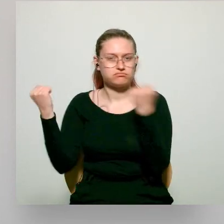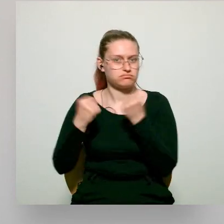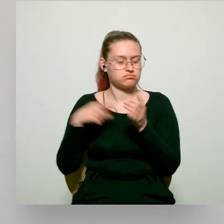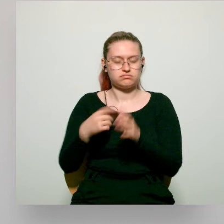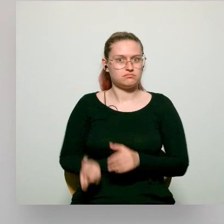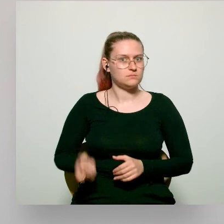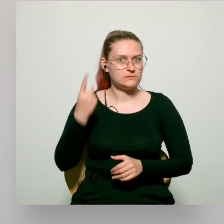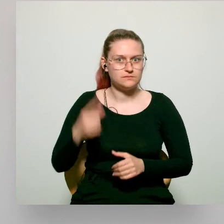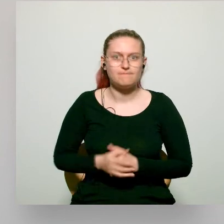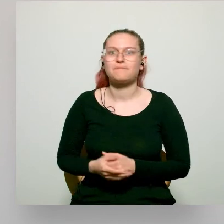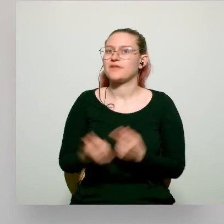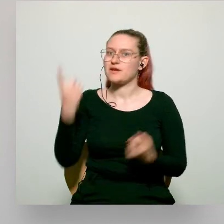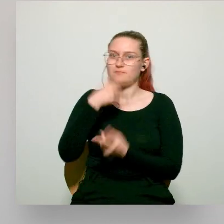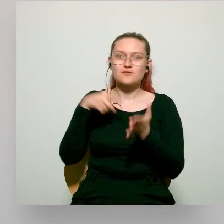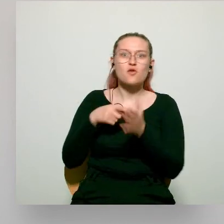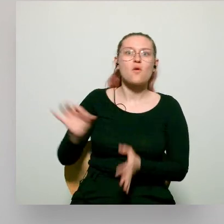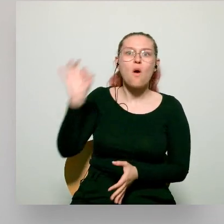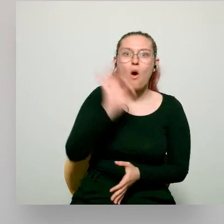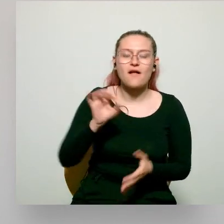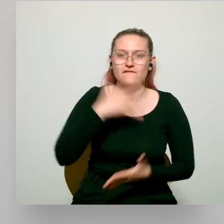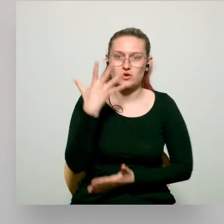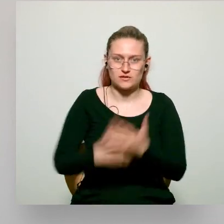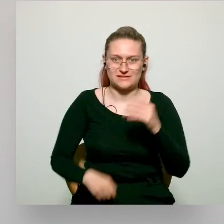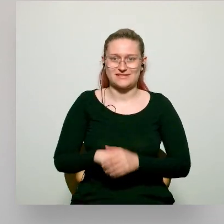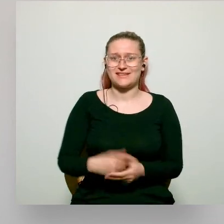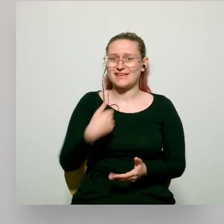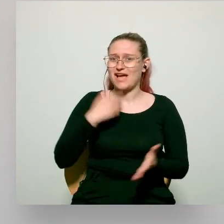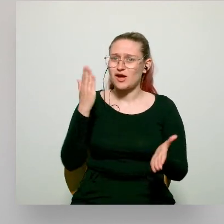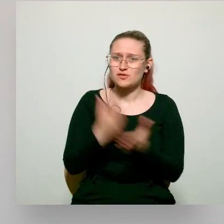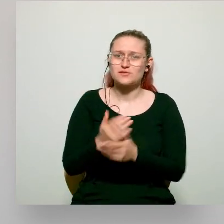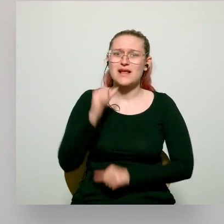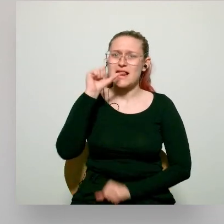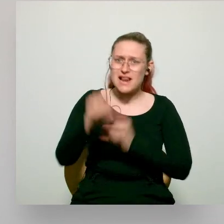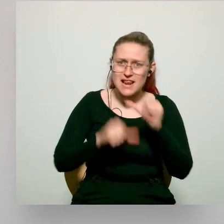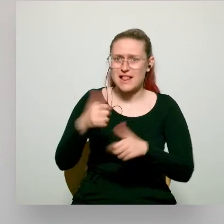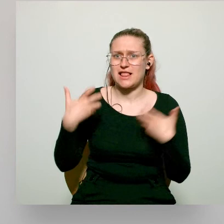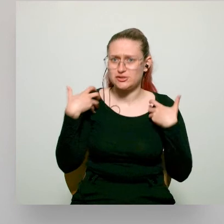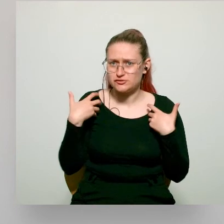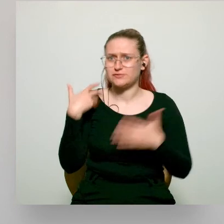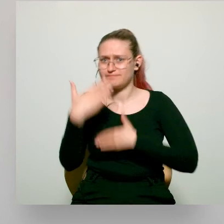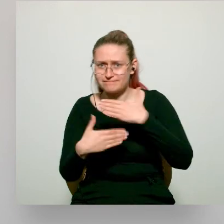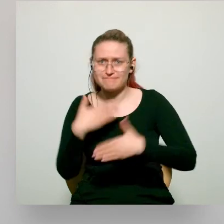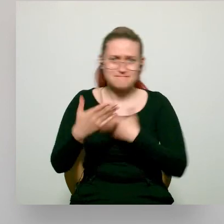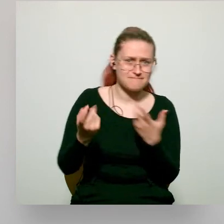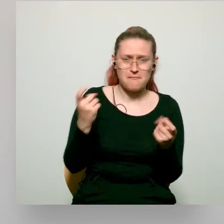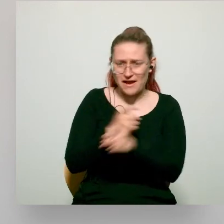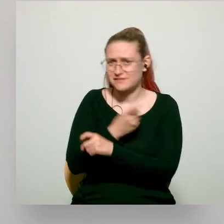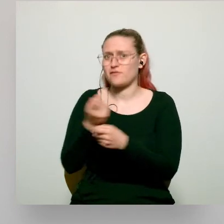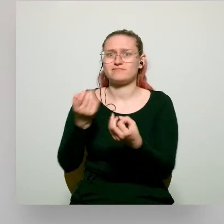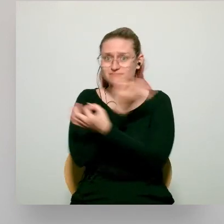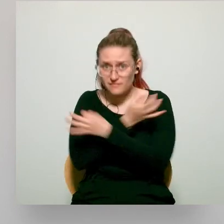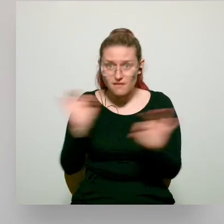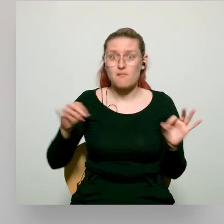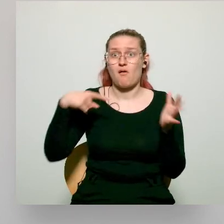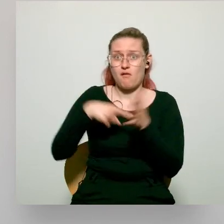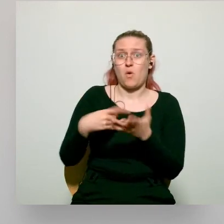tego skorzystać. Już od 300 lat żyję w niepodległym państwie ukraińskim i cały czas mam nadzieję, że mamy na szczęście ten proces demokratyczny,